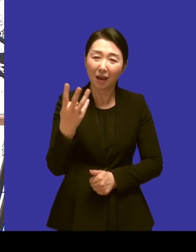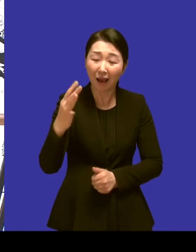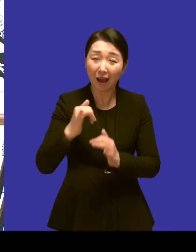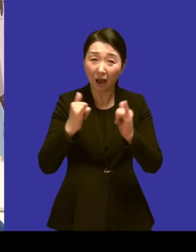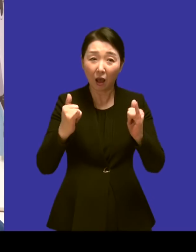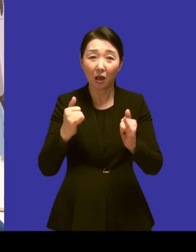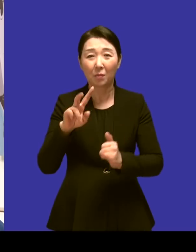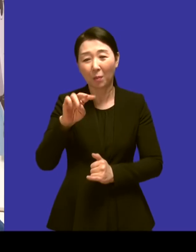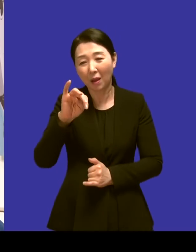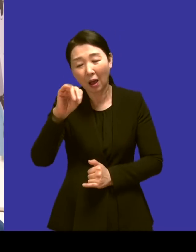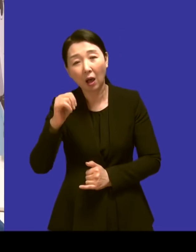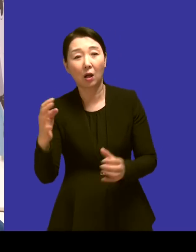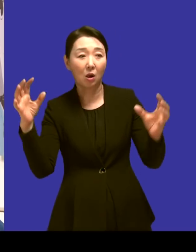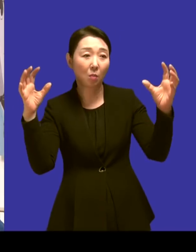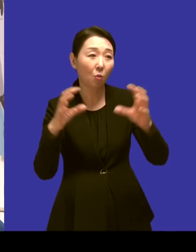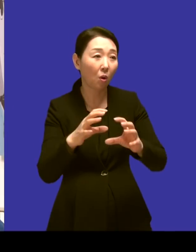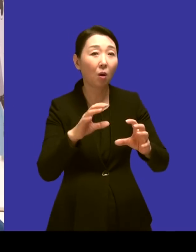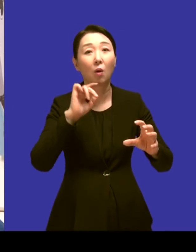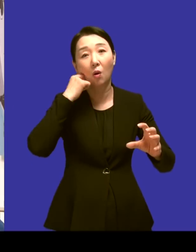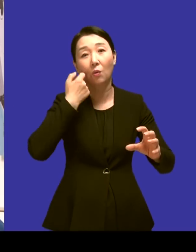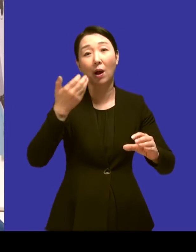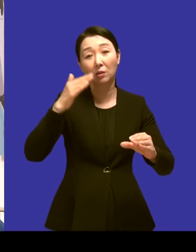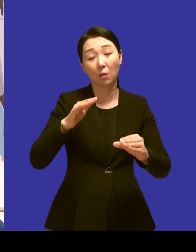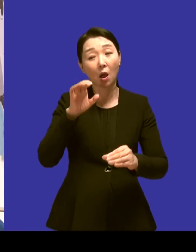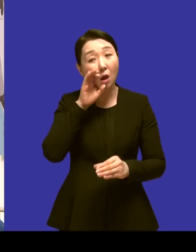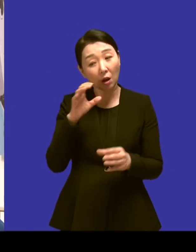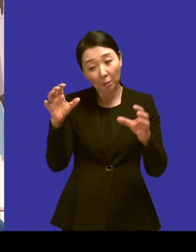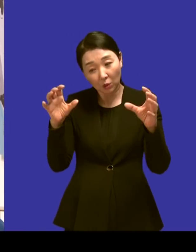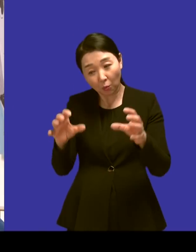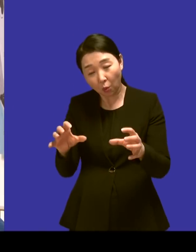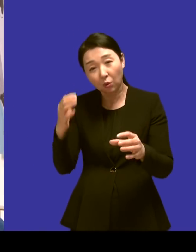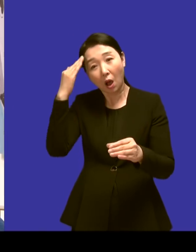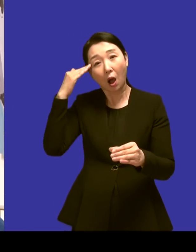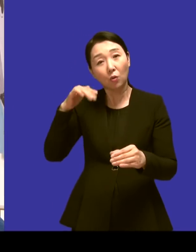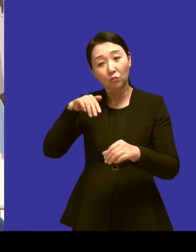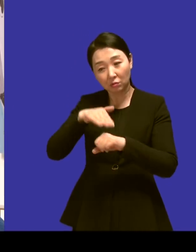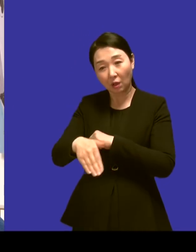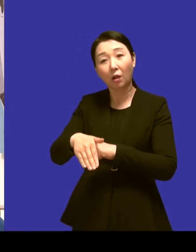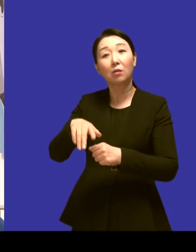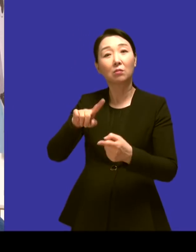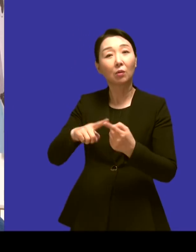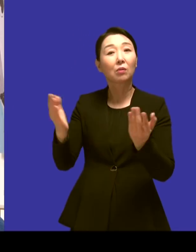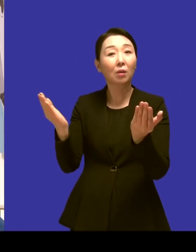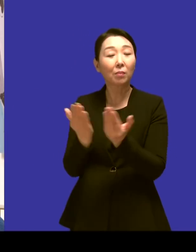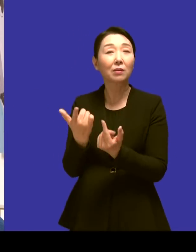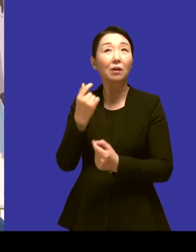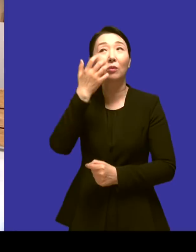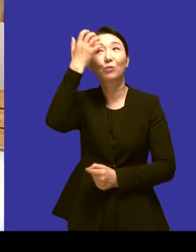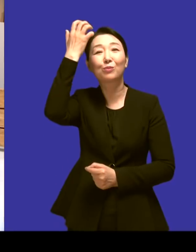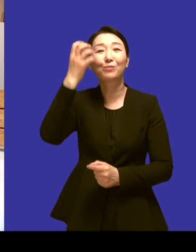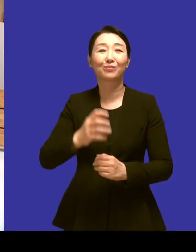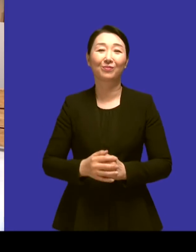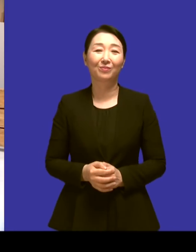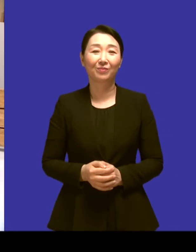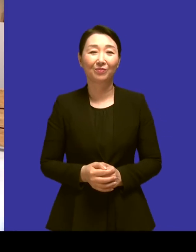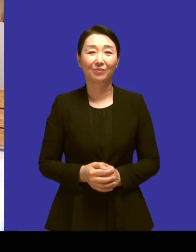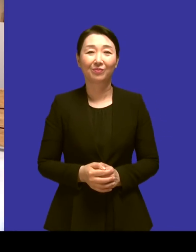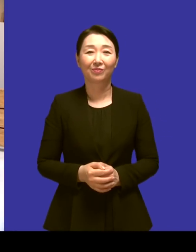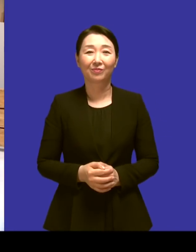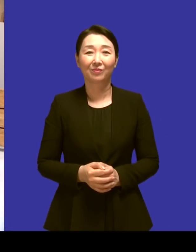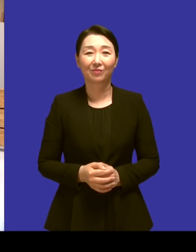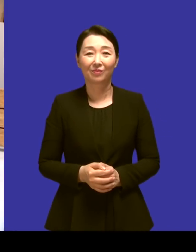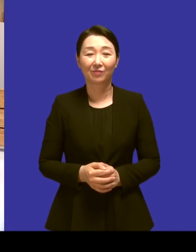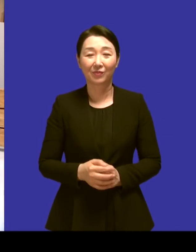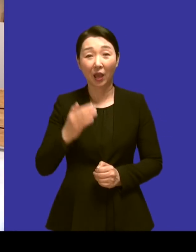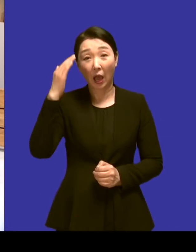그게 안 되는데 카페에서 이 정도 모여서 하는 건 이건 우리도 충분히 한국에서도 할 수 있지 않을까? 네. 라고 꿈을 꾸기 시작했던 것 같아요. 그래서 제가 주변에